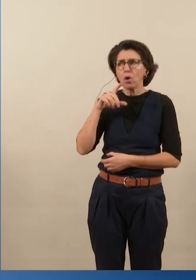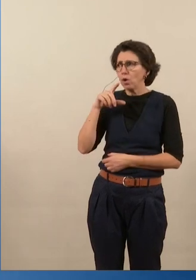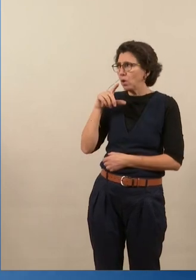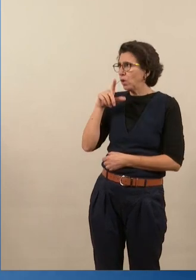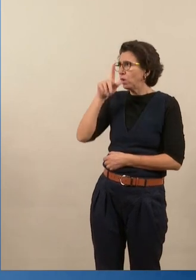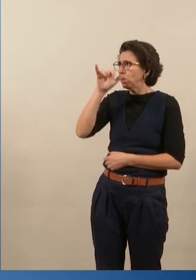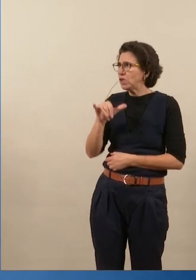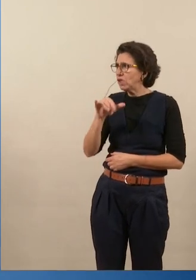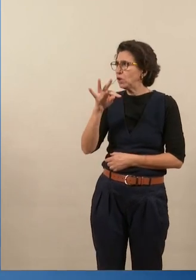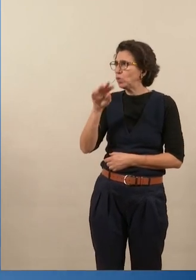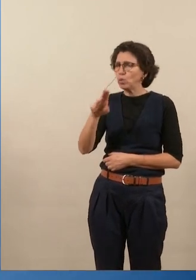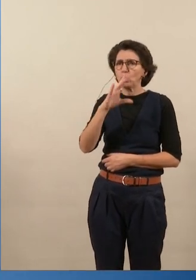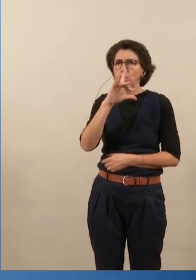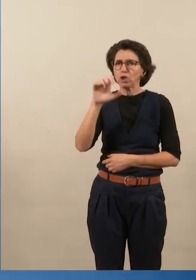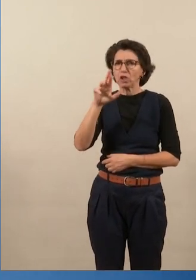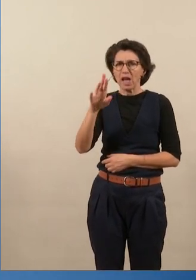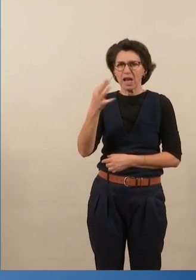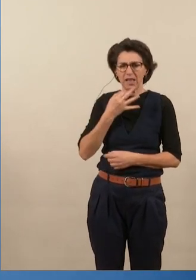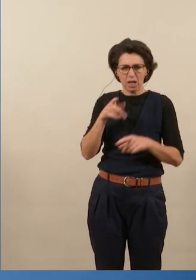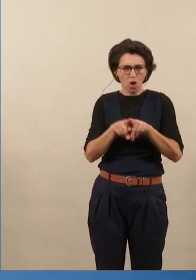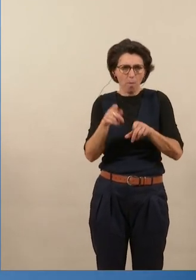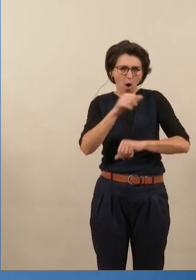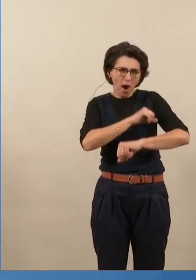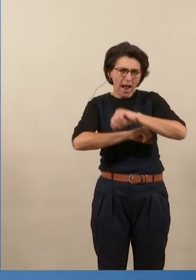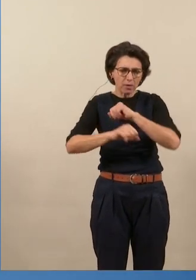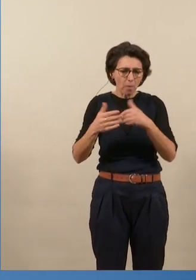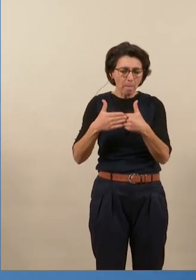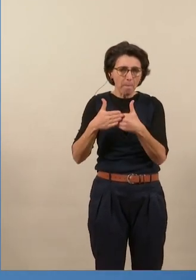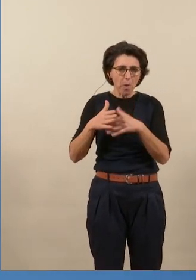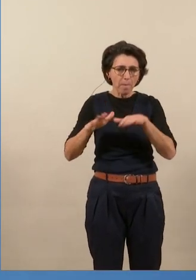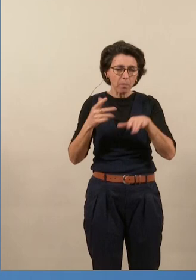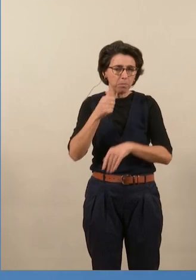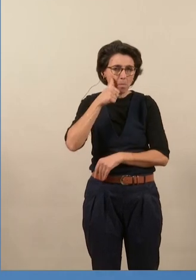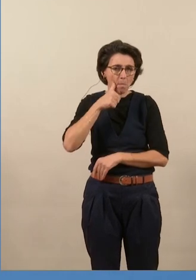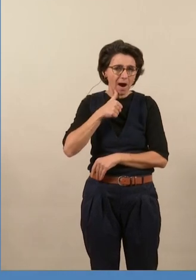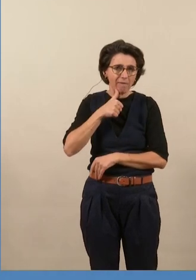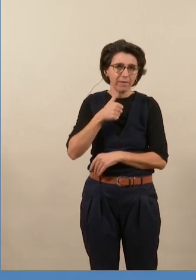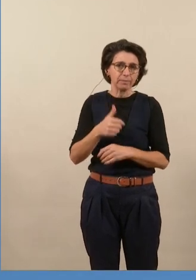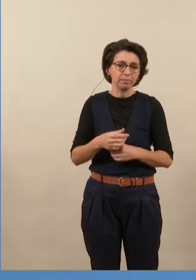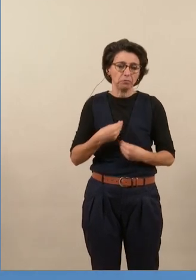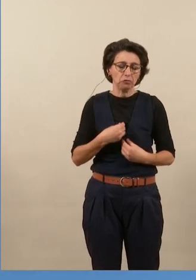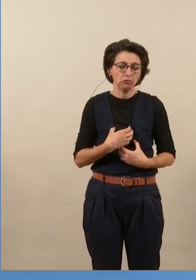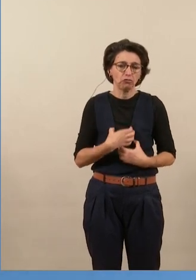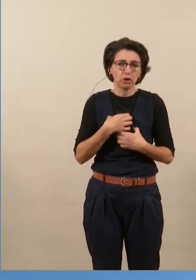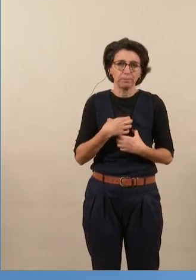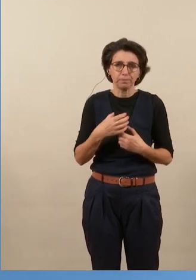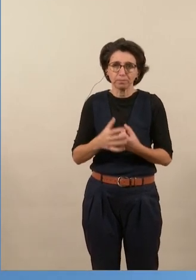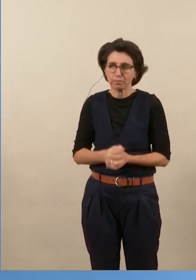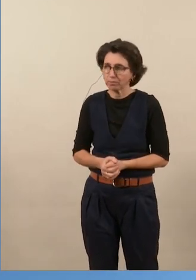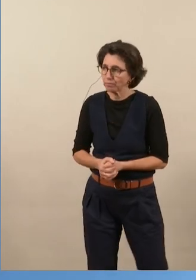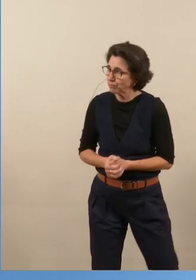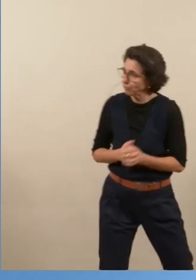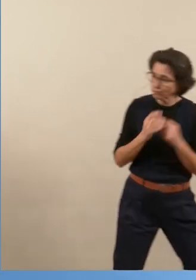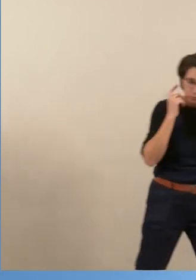mafieux dans l'organisation et puis il y a eu les déclarations des SEP